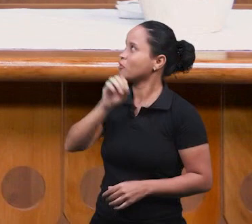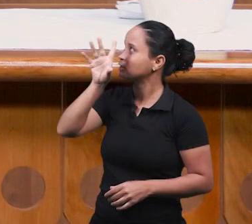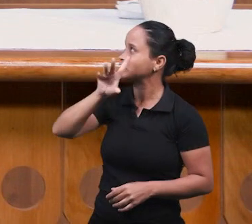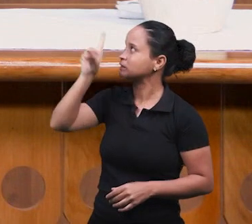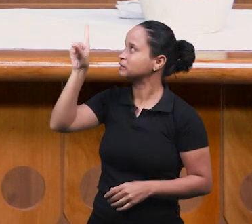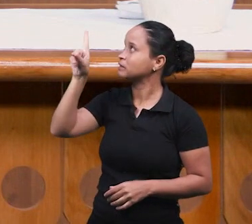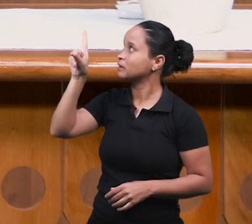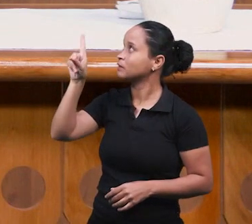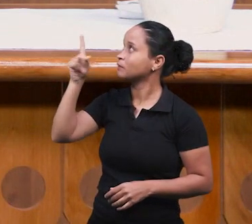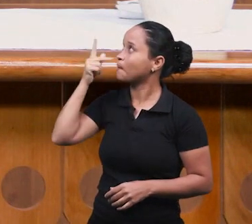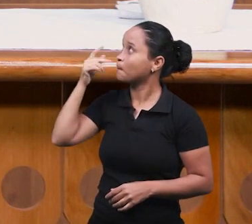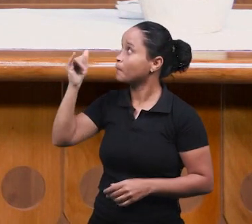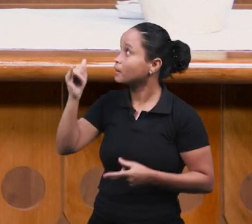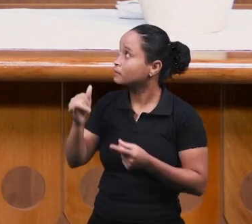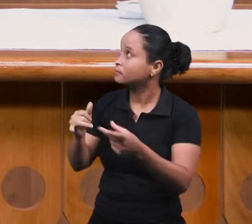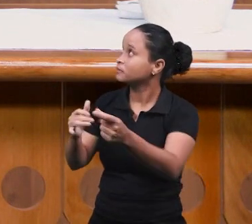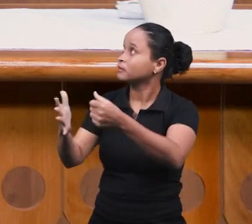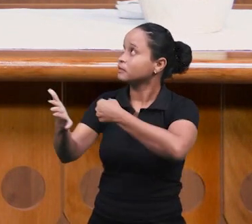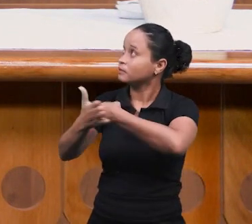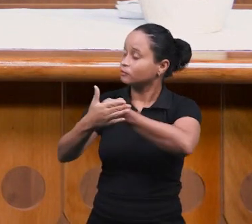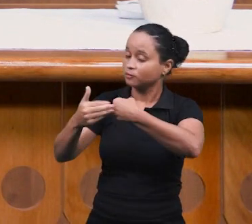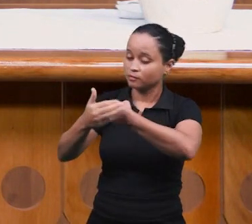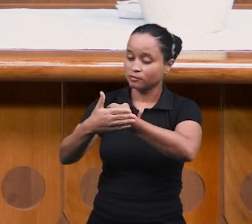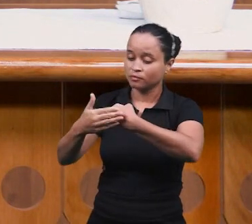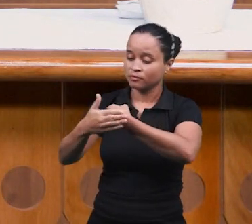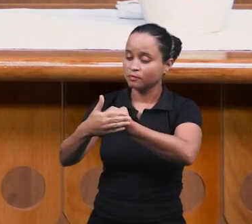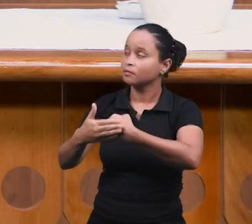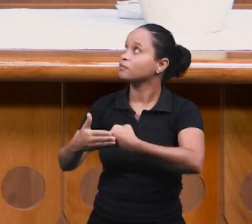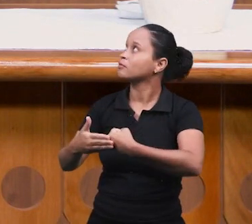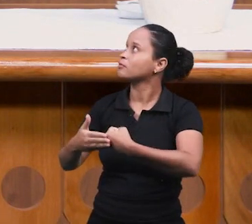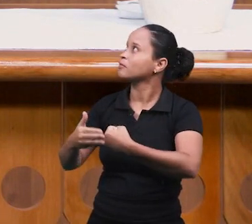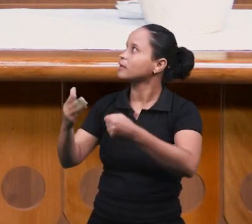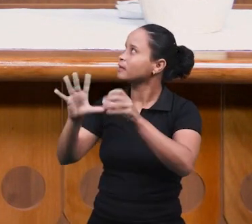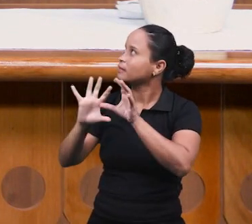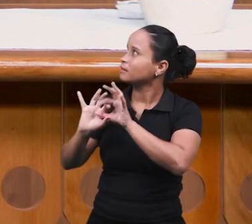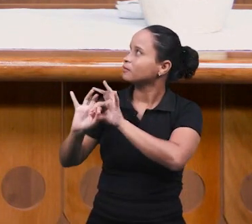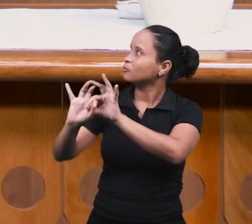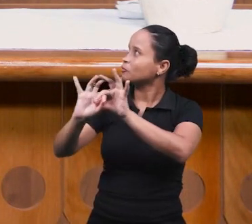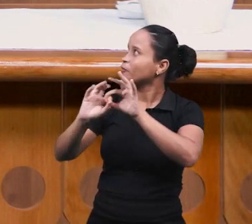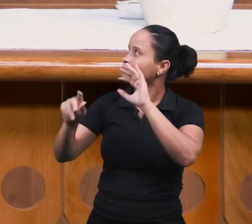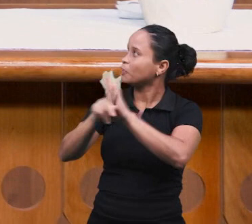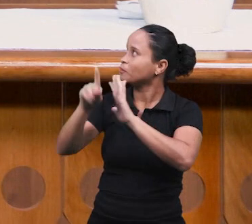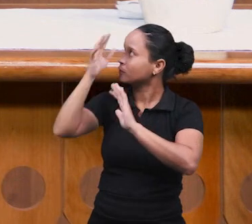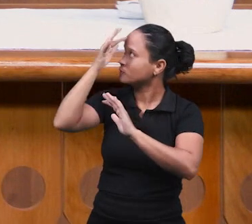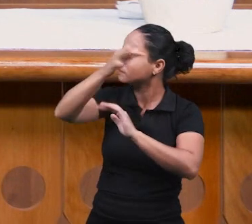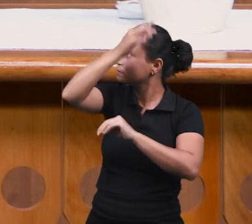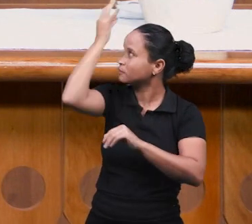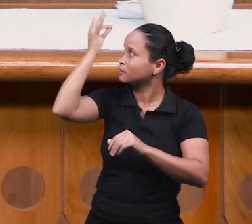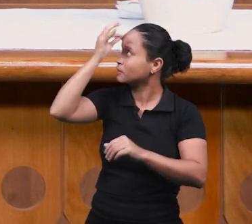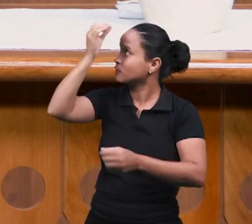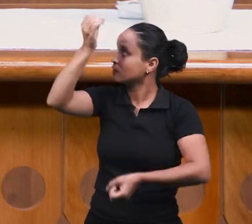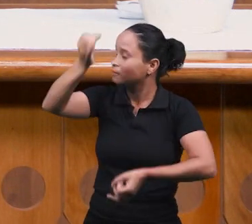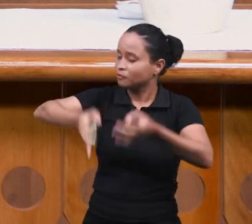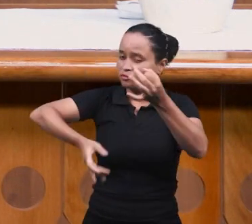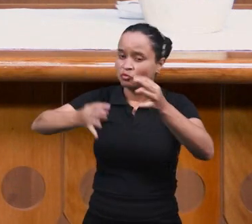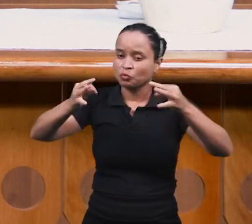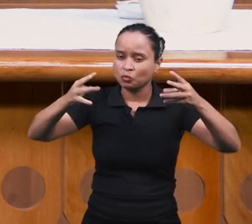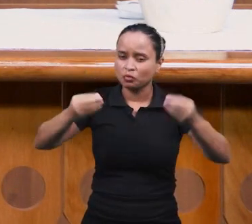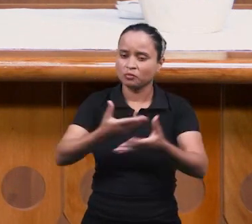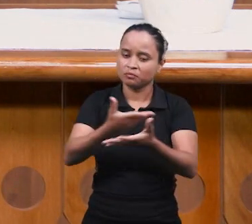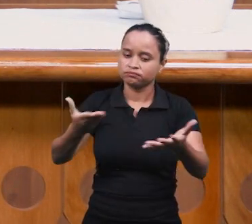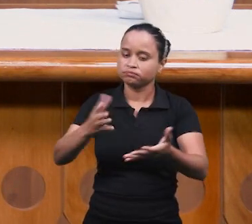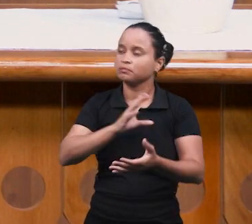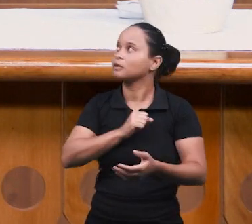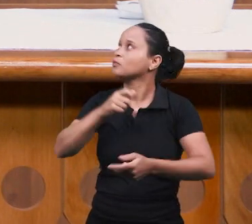l'immensurable amour de Dieu, notre Père éternel, les douces et saintes éternelles consolations et la communion du Saint-Esprit reposent sur vous tous, aimés, tout le peuple